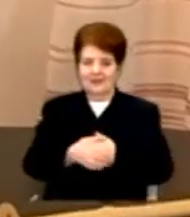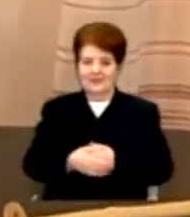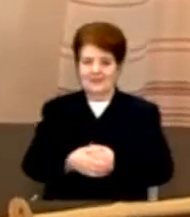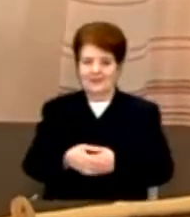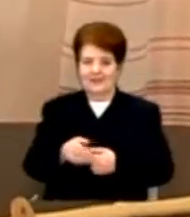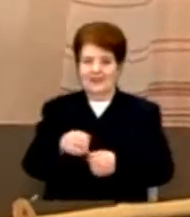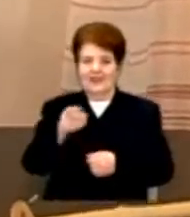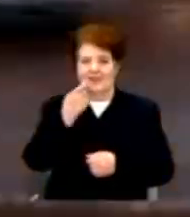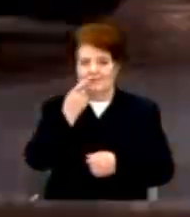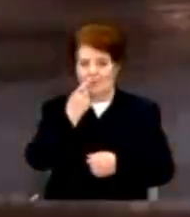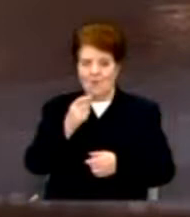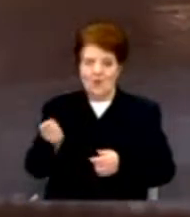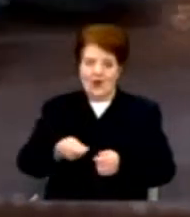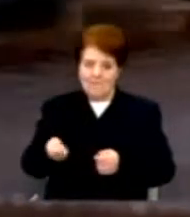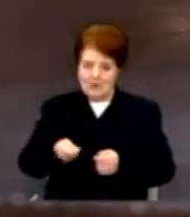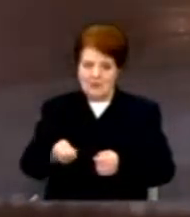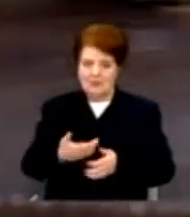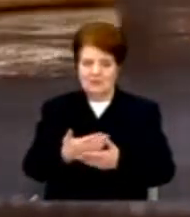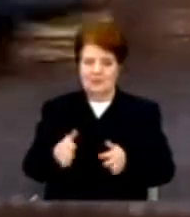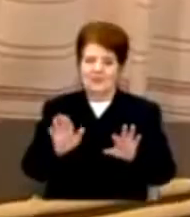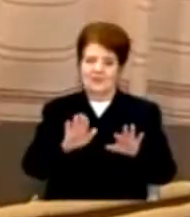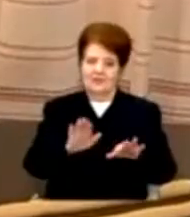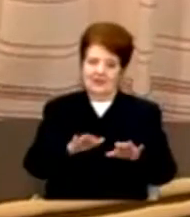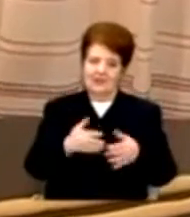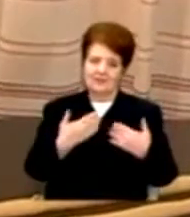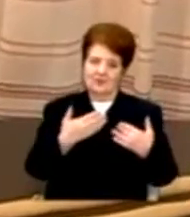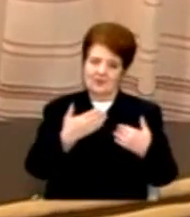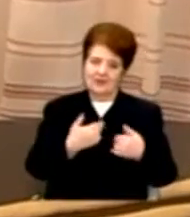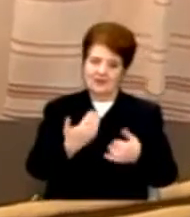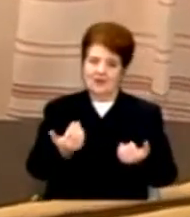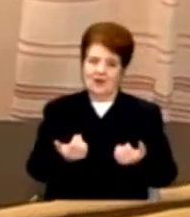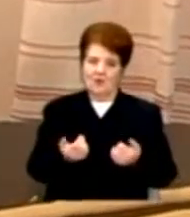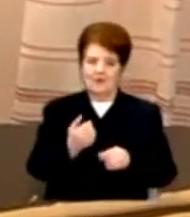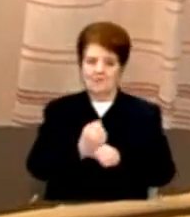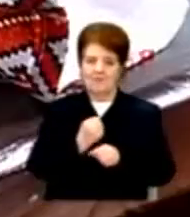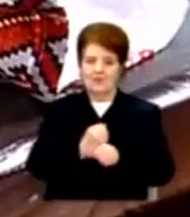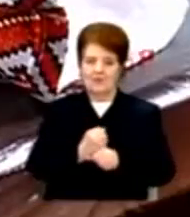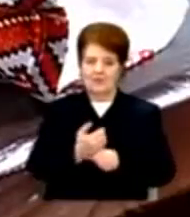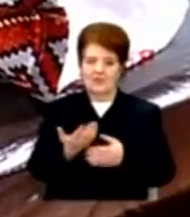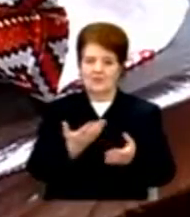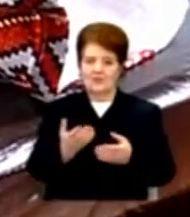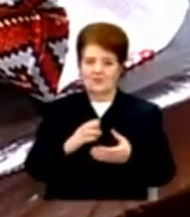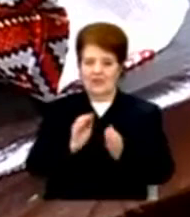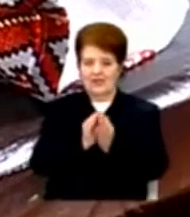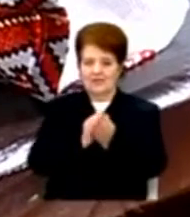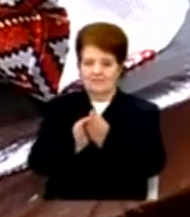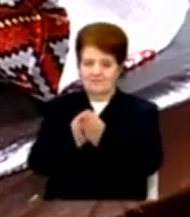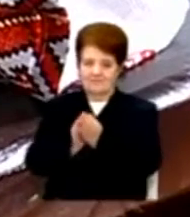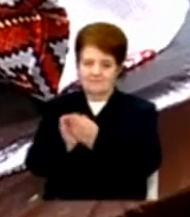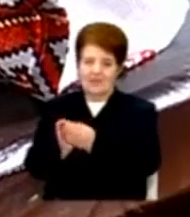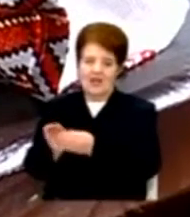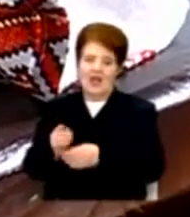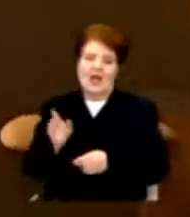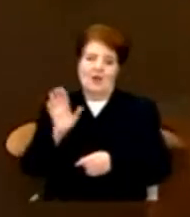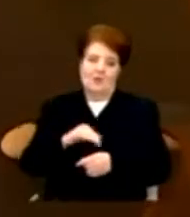bătut ouăle, măsat să odihnească pe vatră. Acum am făcut niște bileșoare, după asta le